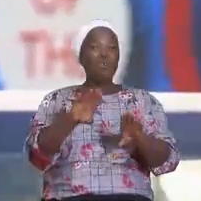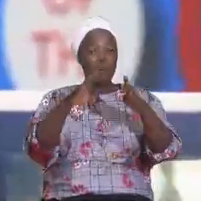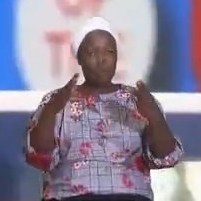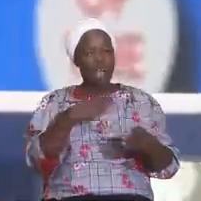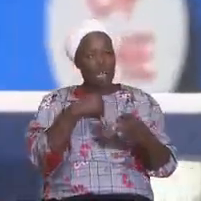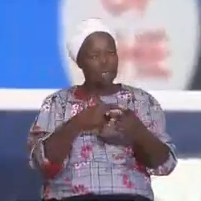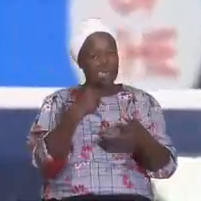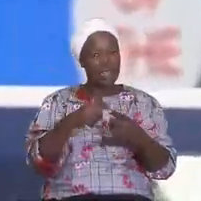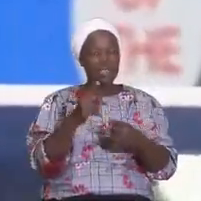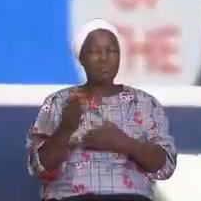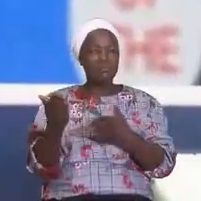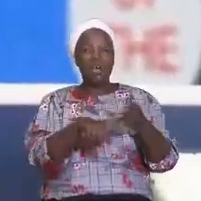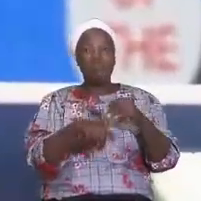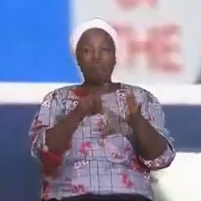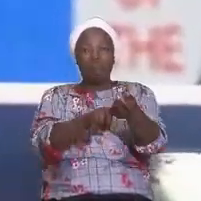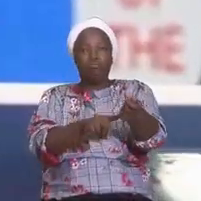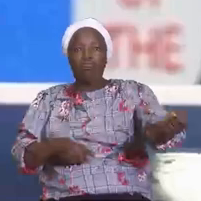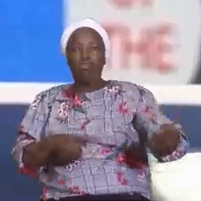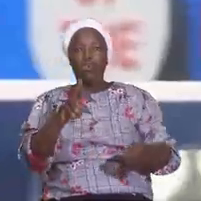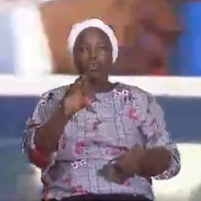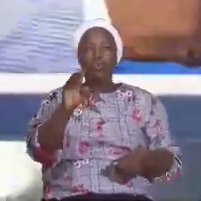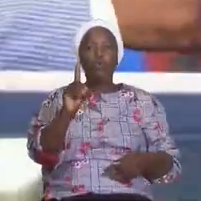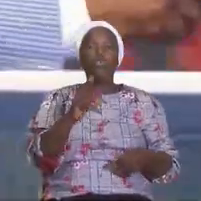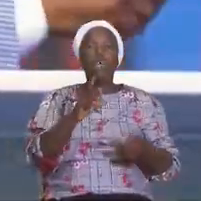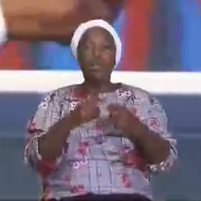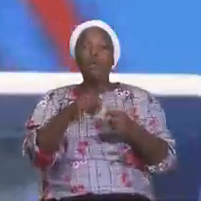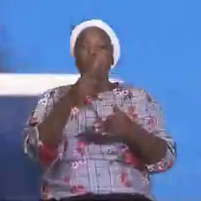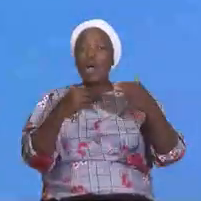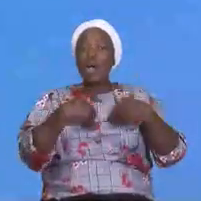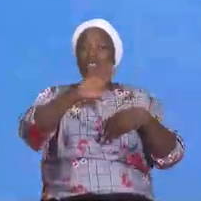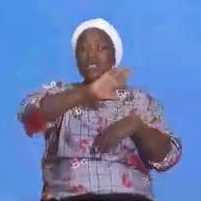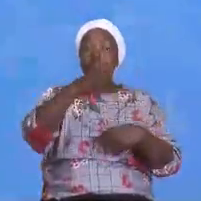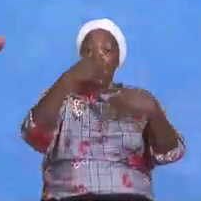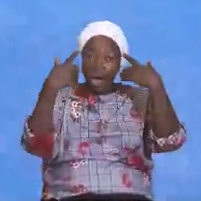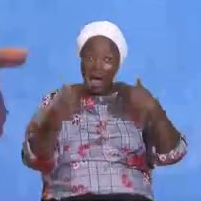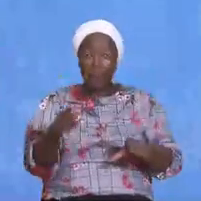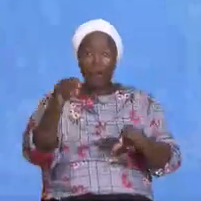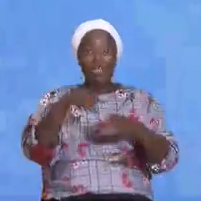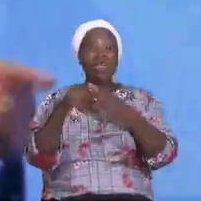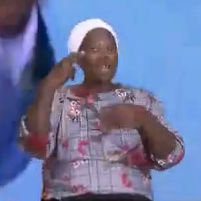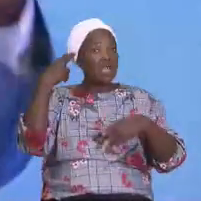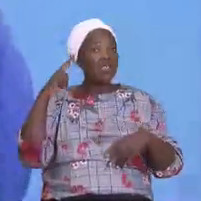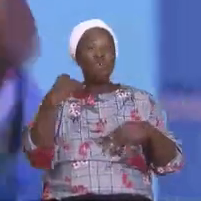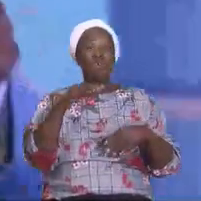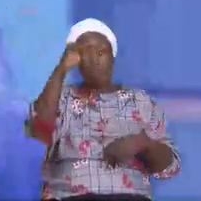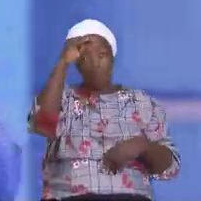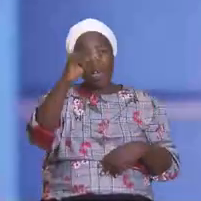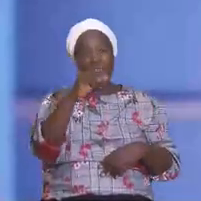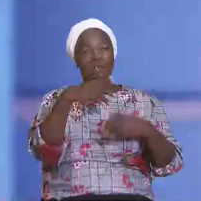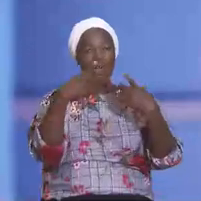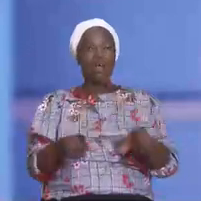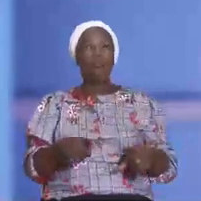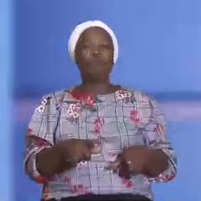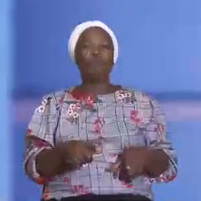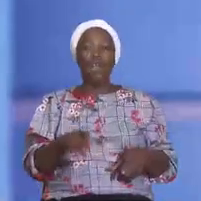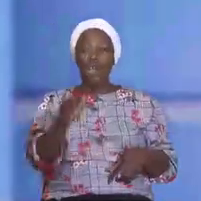divise. Ils ont cru qu'elle allait se diviser. Il a étendu la verge. Et ce qui n'était